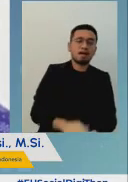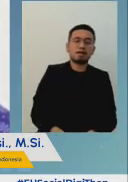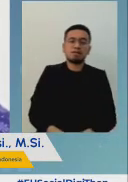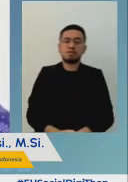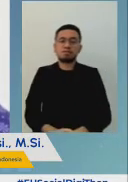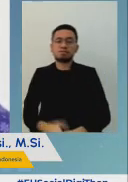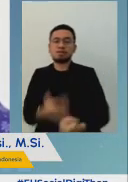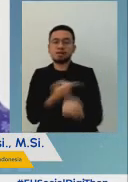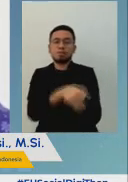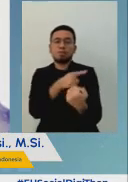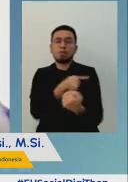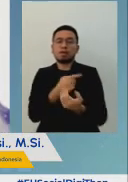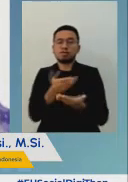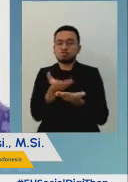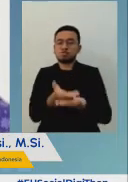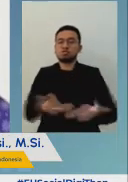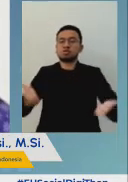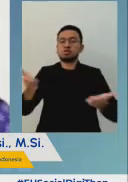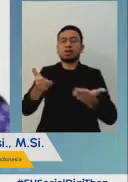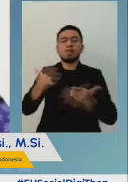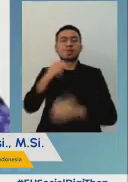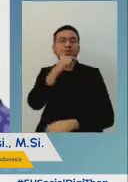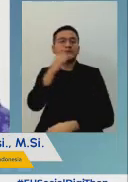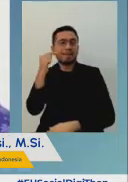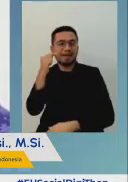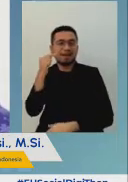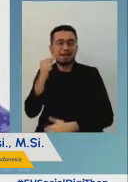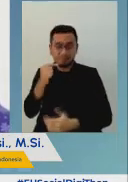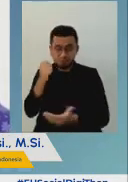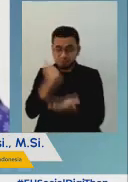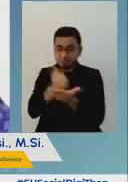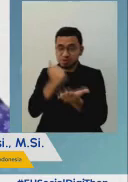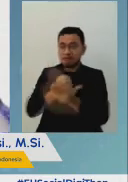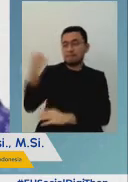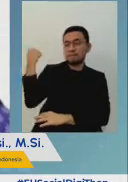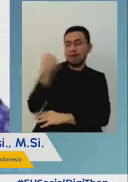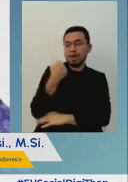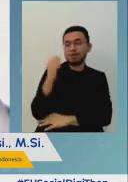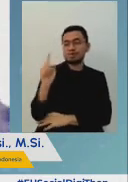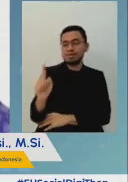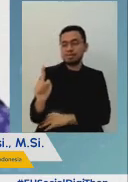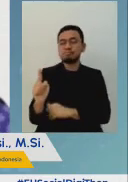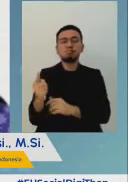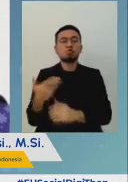dia juga kurang baik. Sebenarnya si pelaku pun adalah korban. Jadi kalau kita